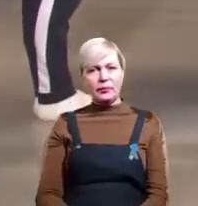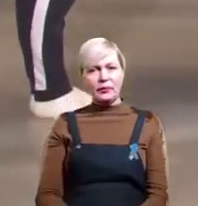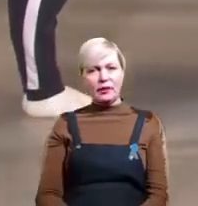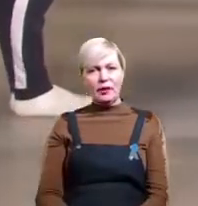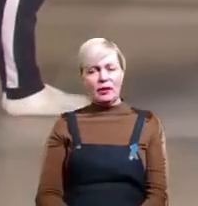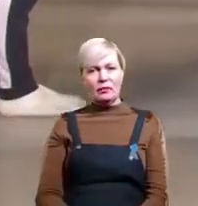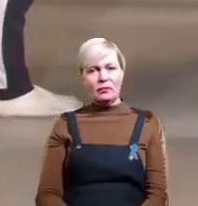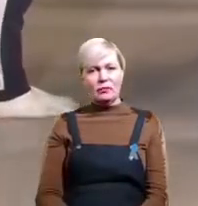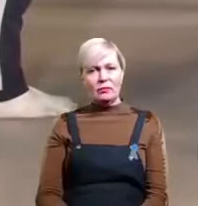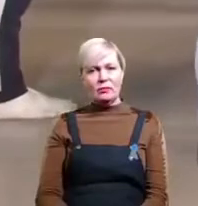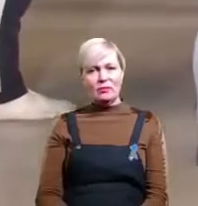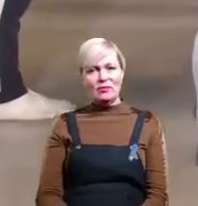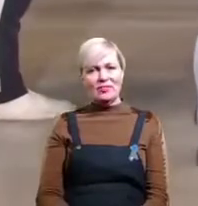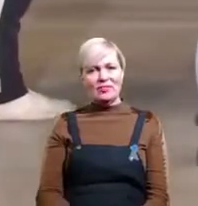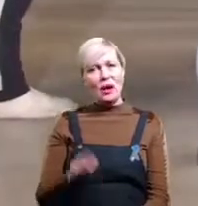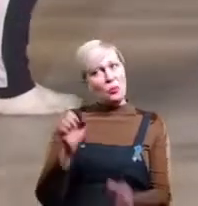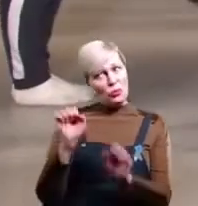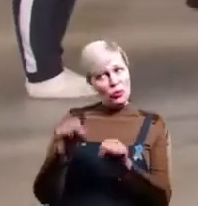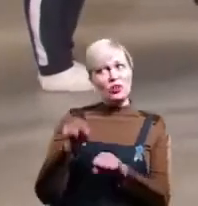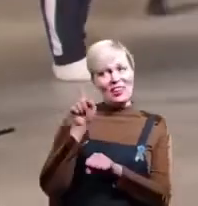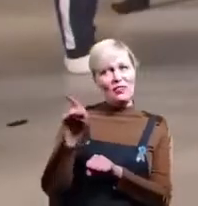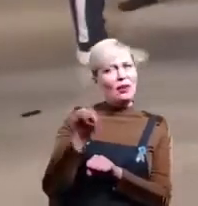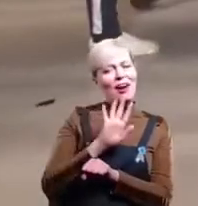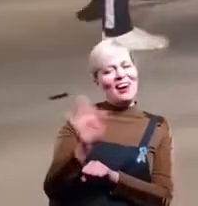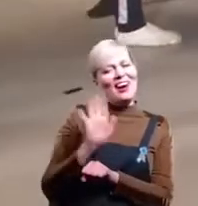Я дорого стою.